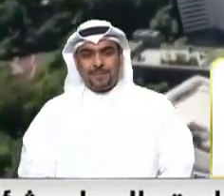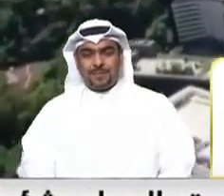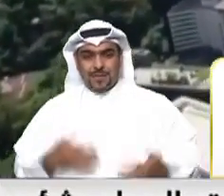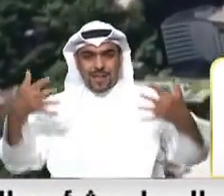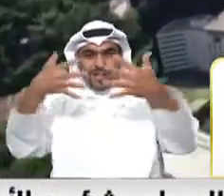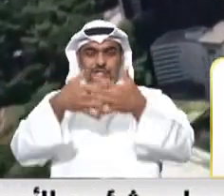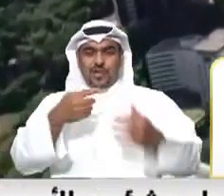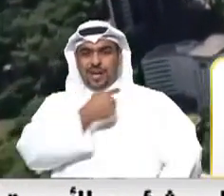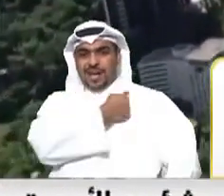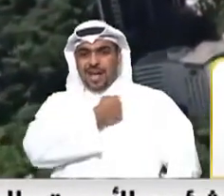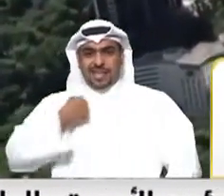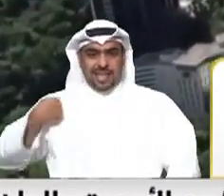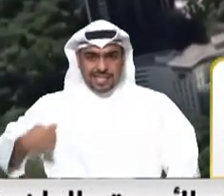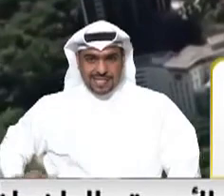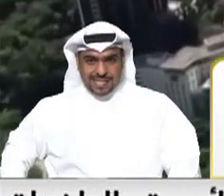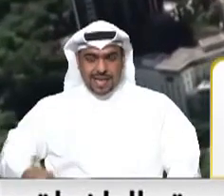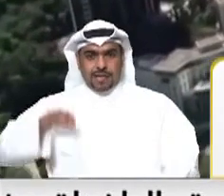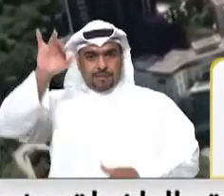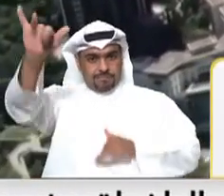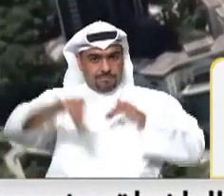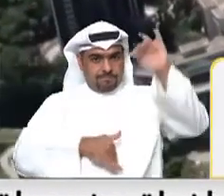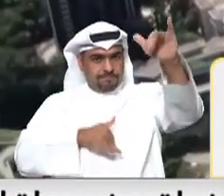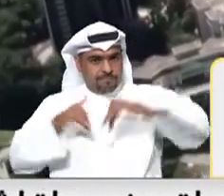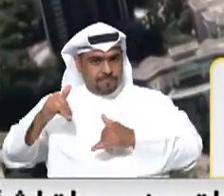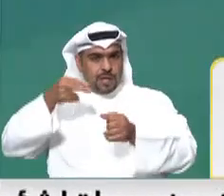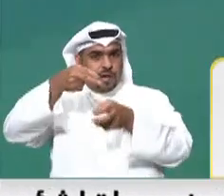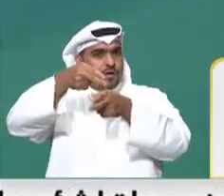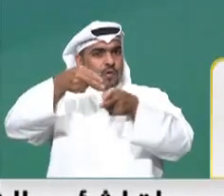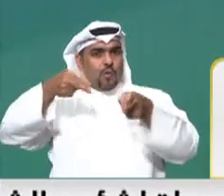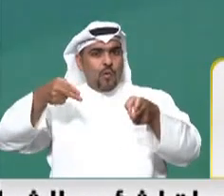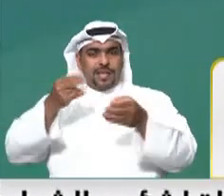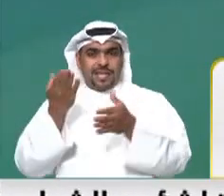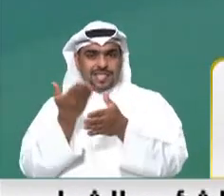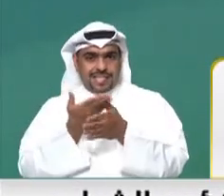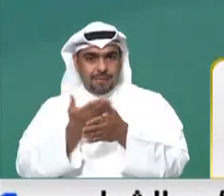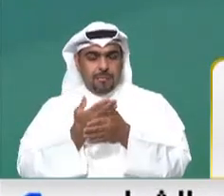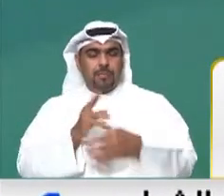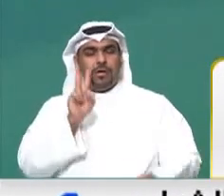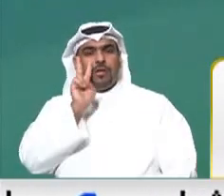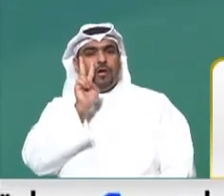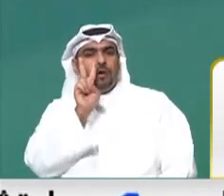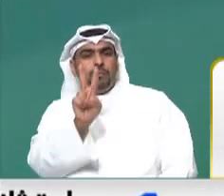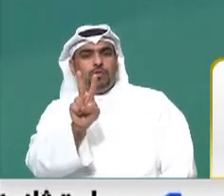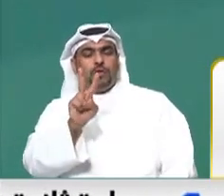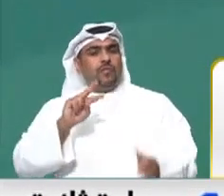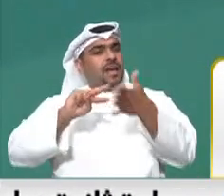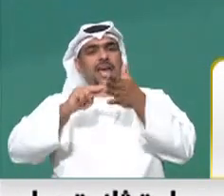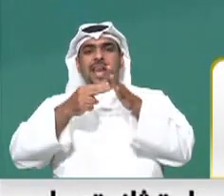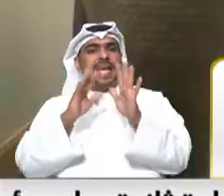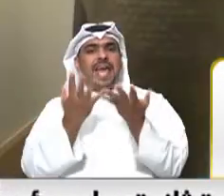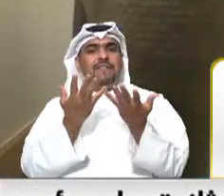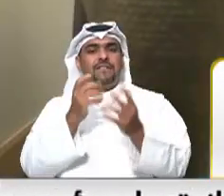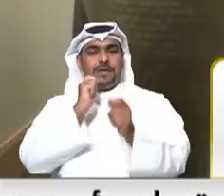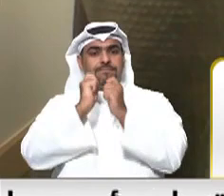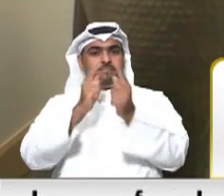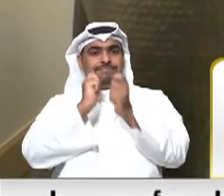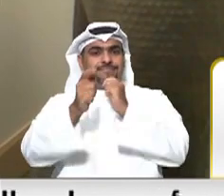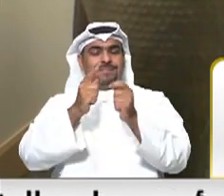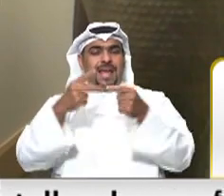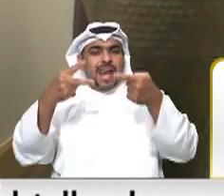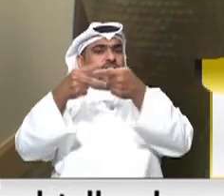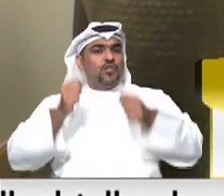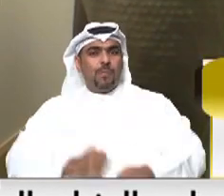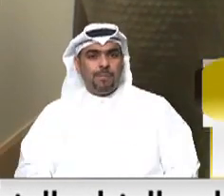وهي تشجيع الاستثمار المباشر للتعرف على المعايير والممارسات المتبعة في سوق المال الكويتي. المركز المالي